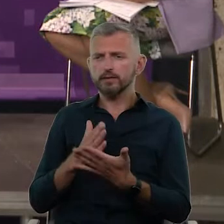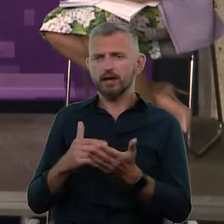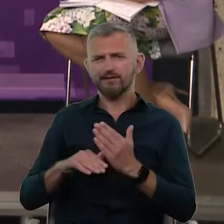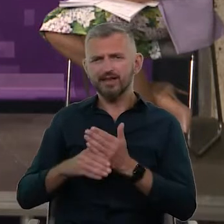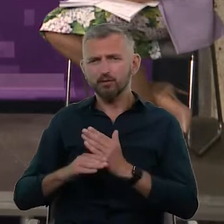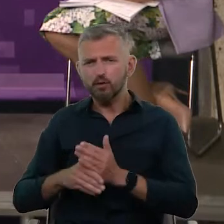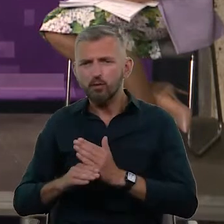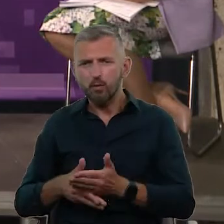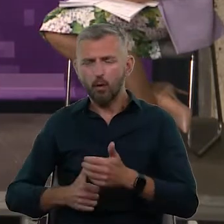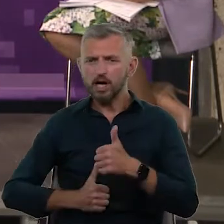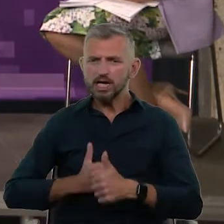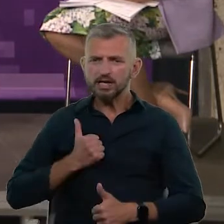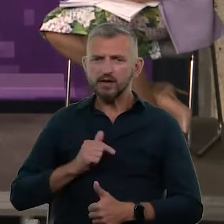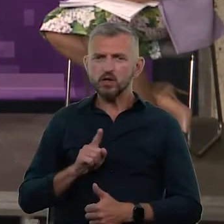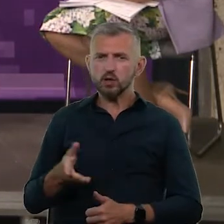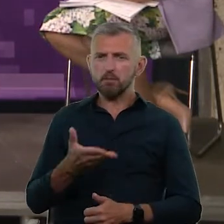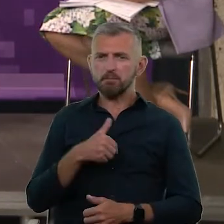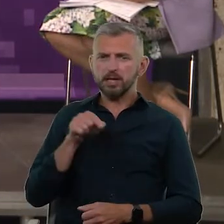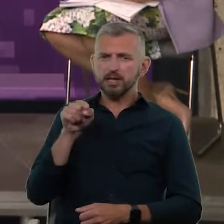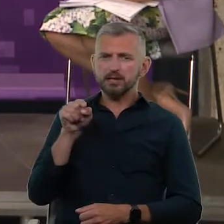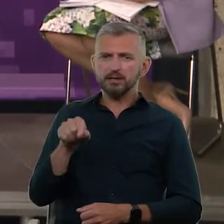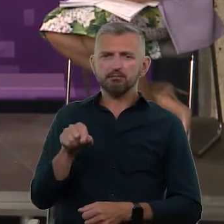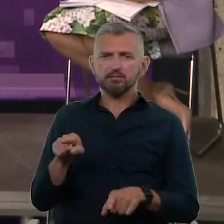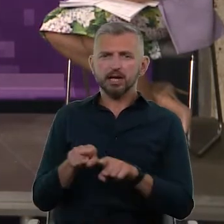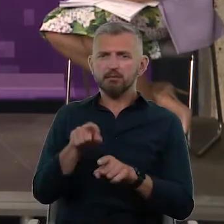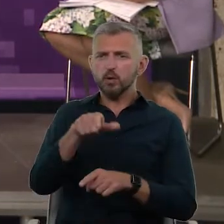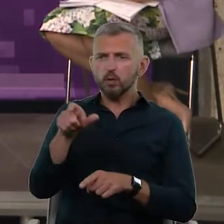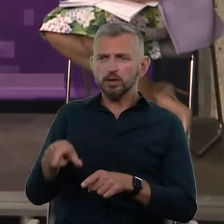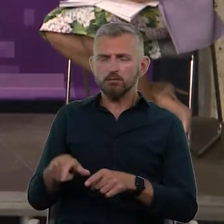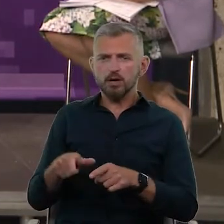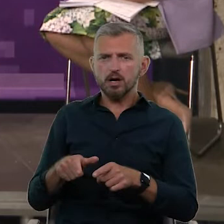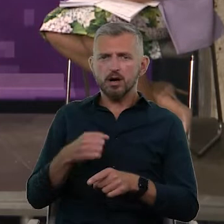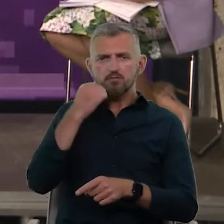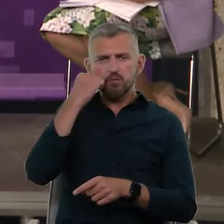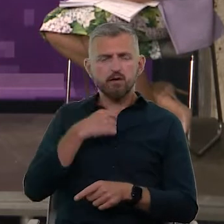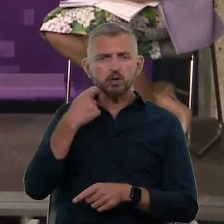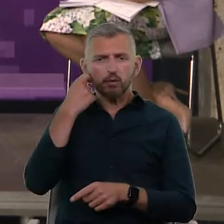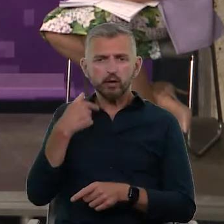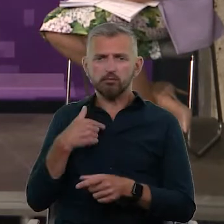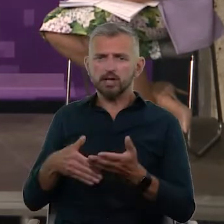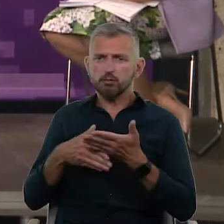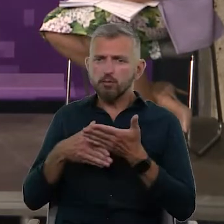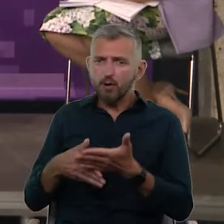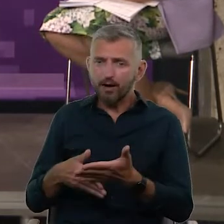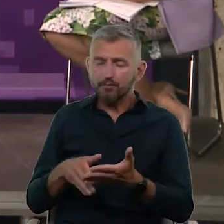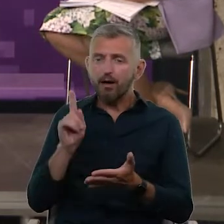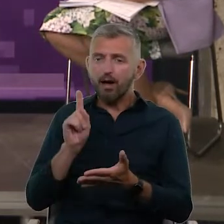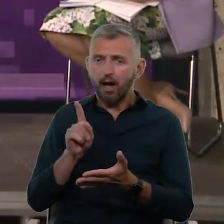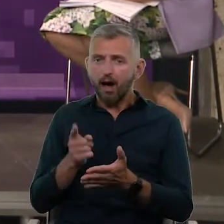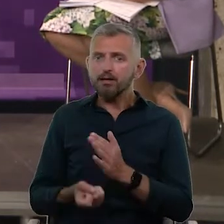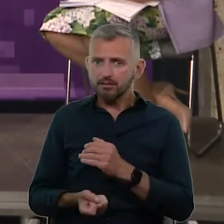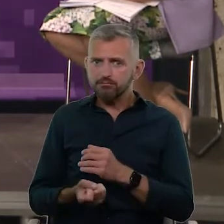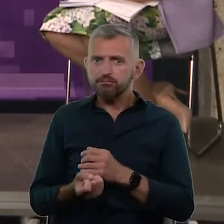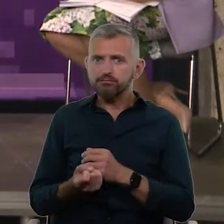взаємодопомога, гідність, що ми навіть там таким людям поважного віку, да, ми допомагаємо. Але ж приходить